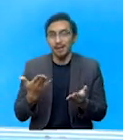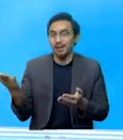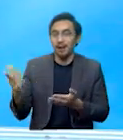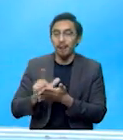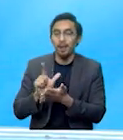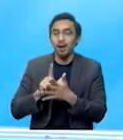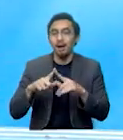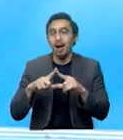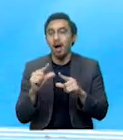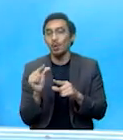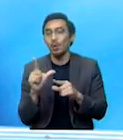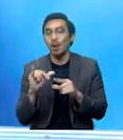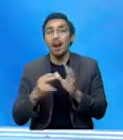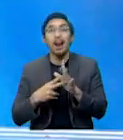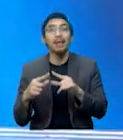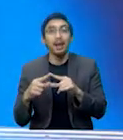Senen Jakarta Pusat.